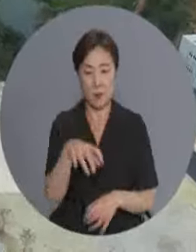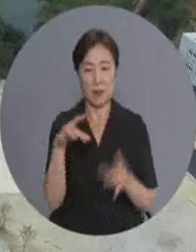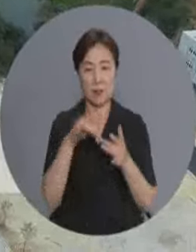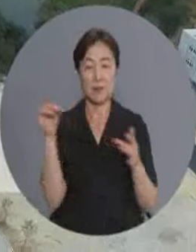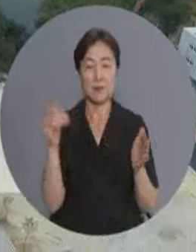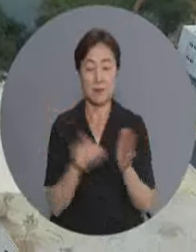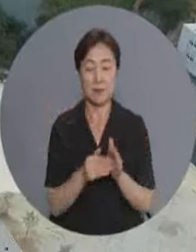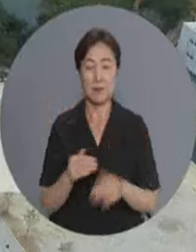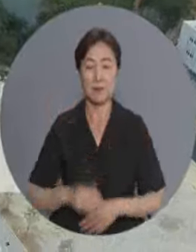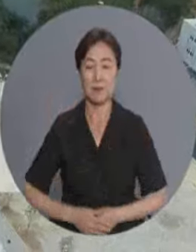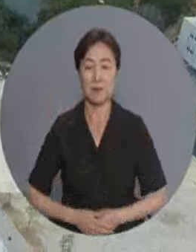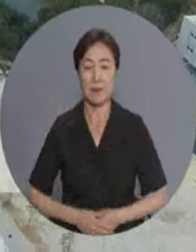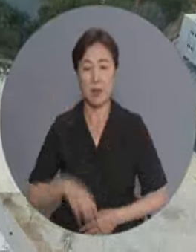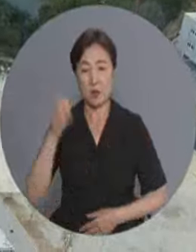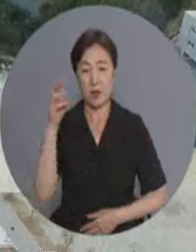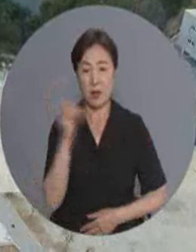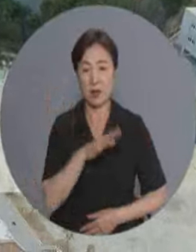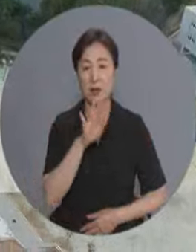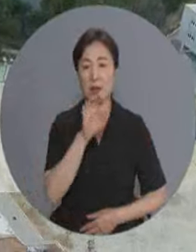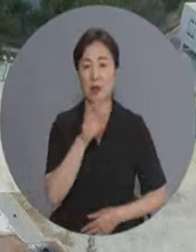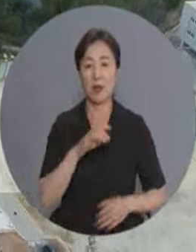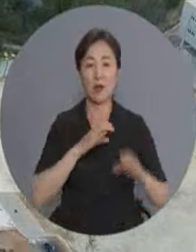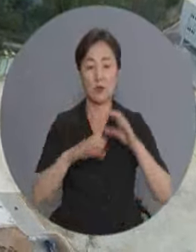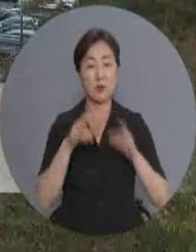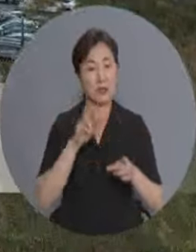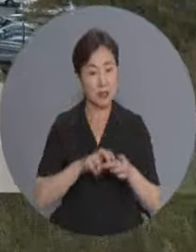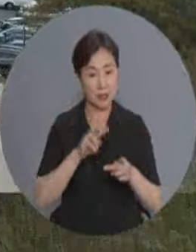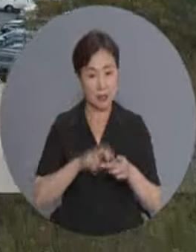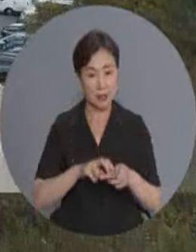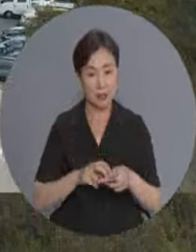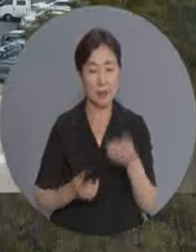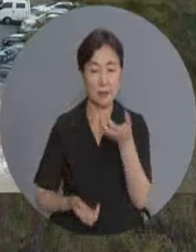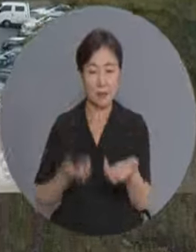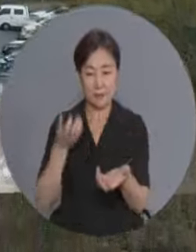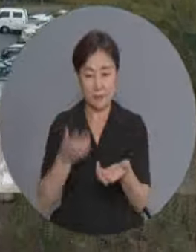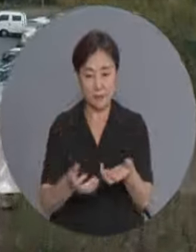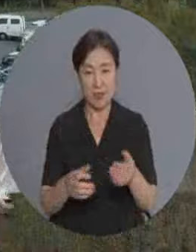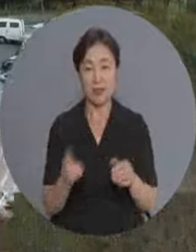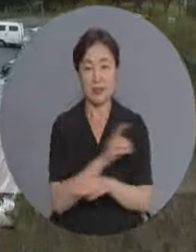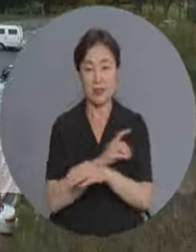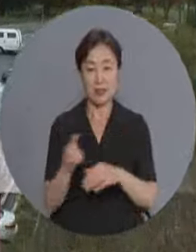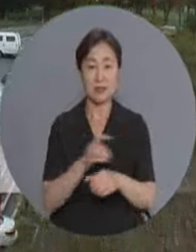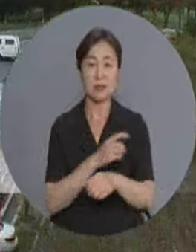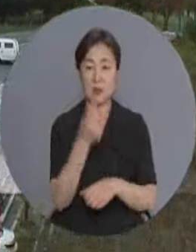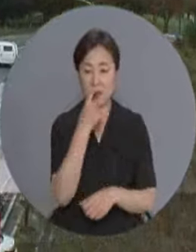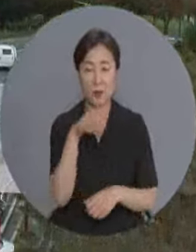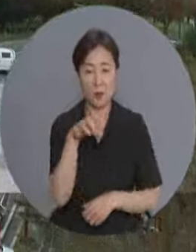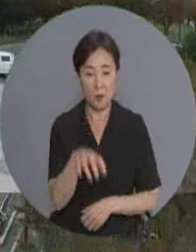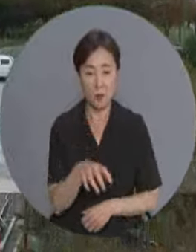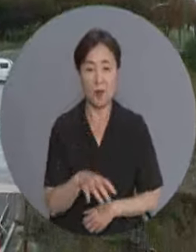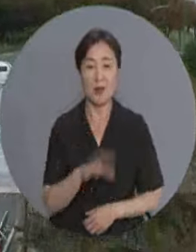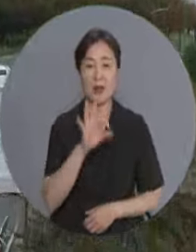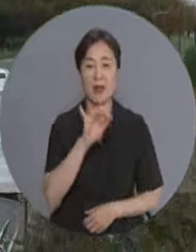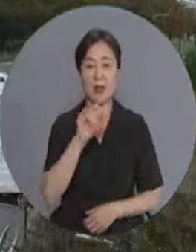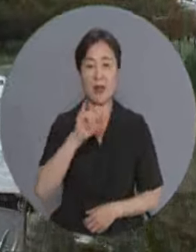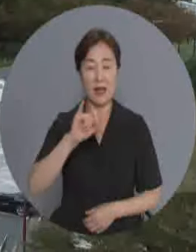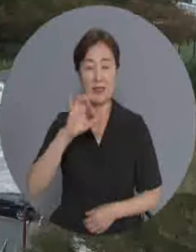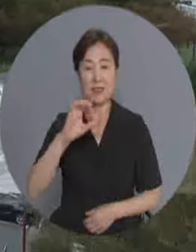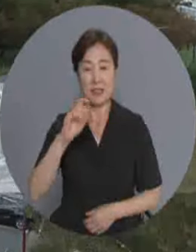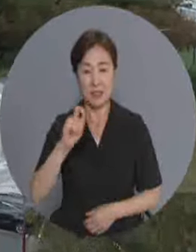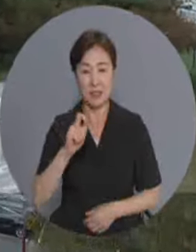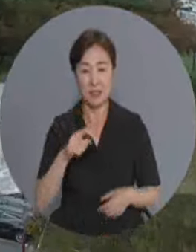선정됐습니다. 광양 커뮤니티 센터에 들어설 디지털 배움터는 기존의 ICT 이노베이션 스퀘어 교육장 일부를